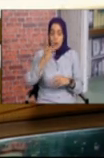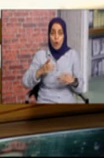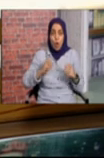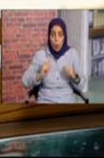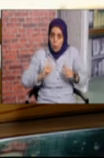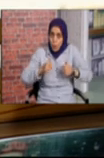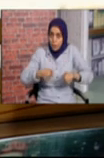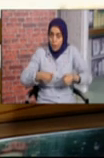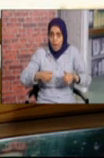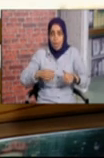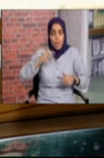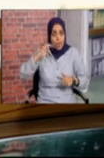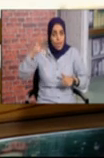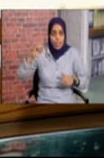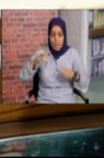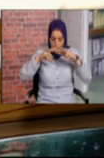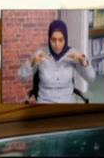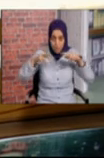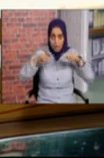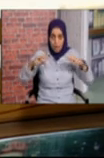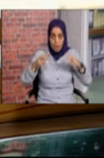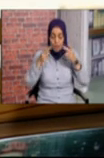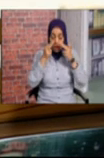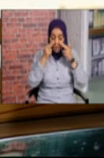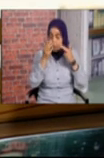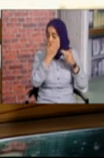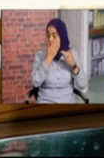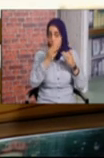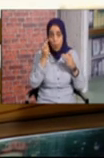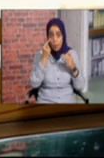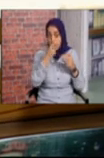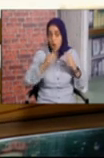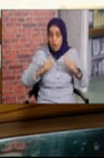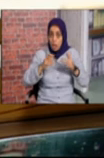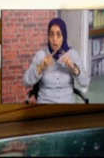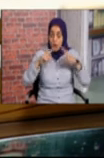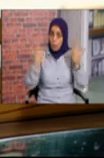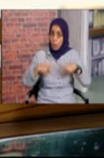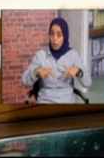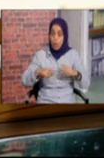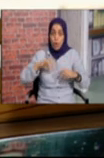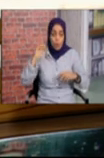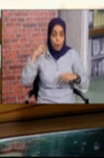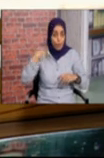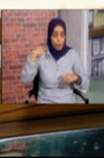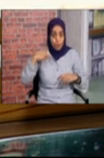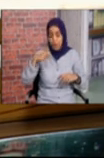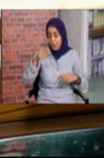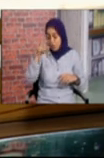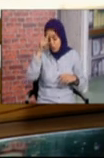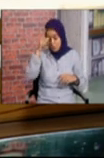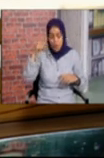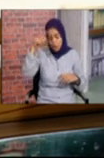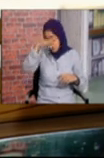المبادره الرئاسيه نور حياه للكشف عن مسببات ضعف وفقدان البصر لدى المواطنين، وذلك في محافظات كفر الشيخ، دمياط،